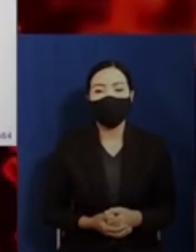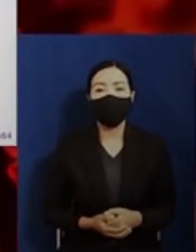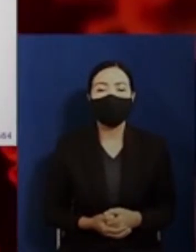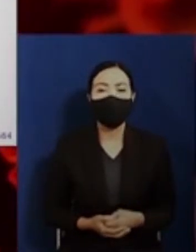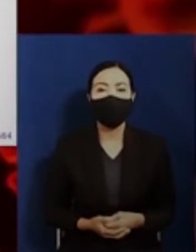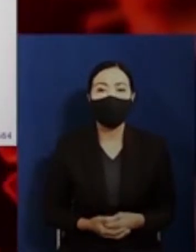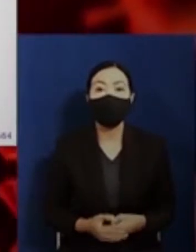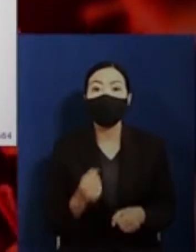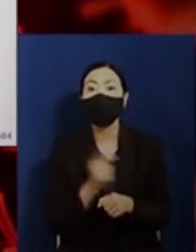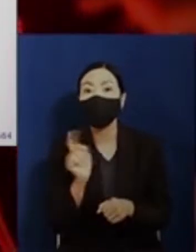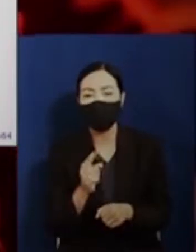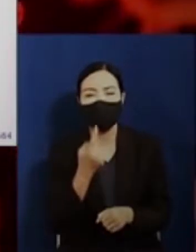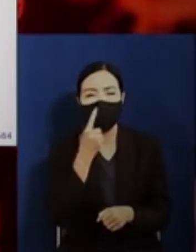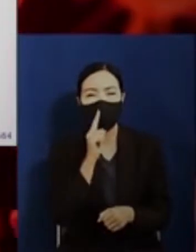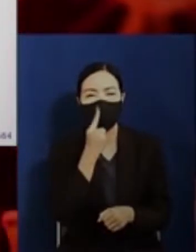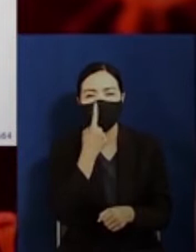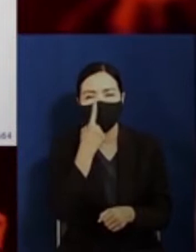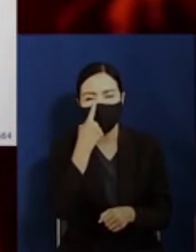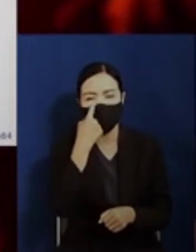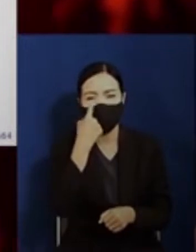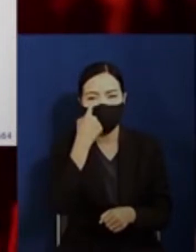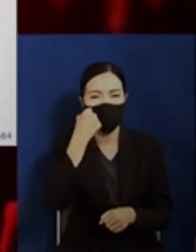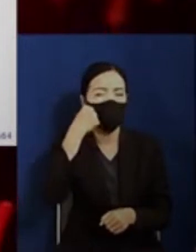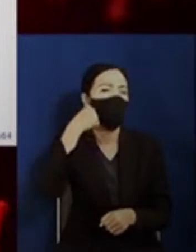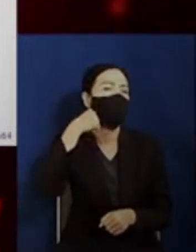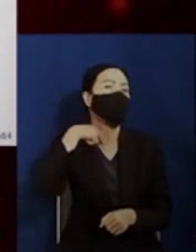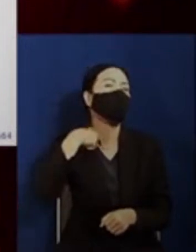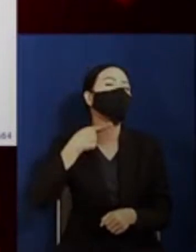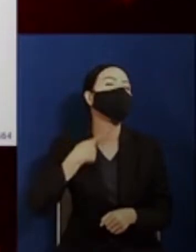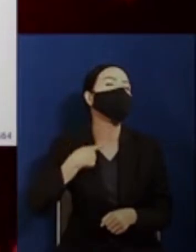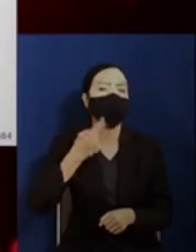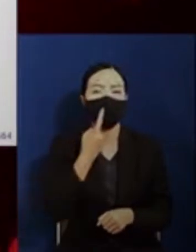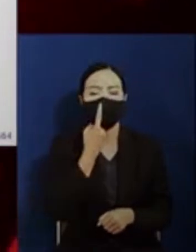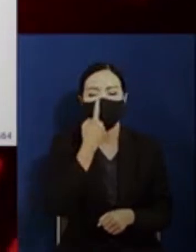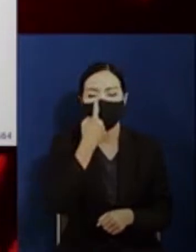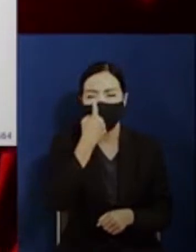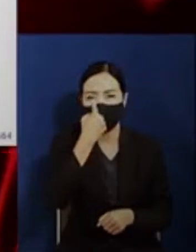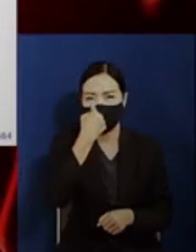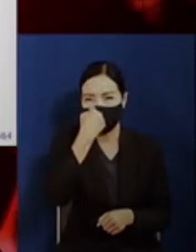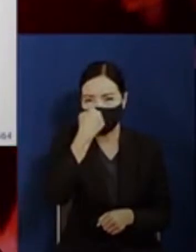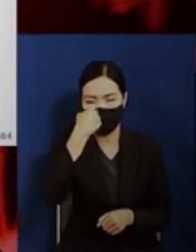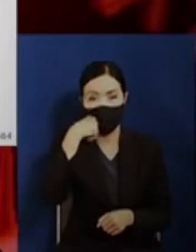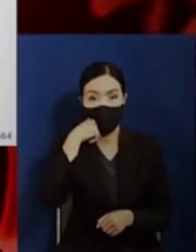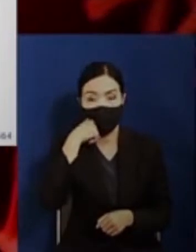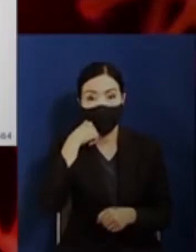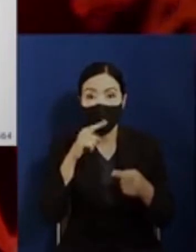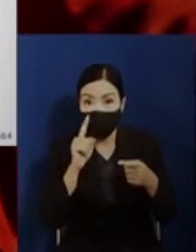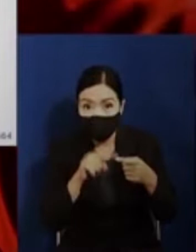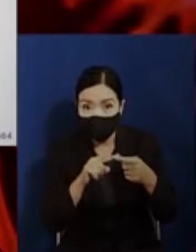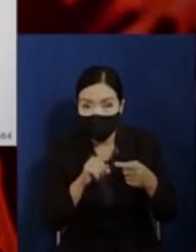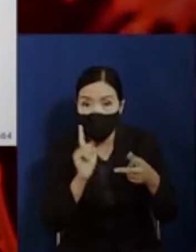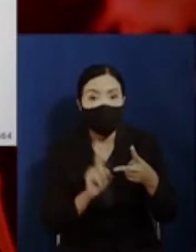ได้นะครับก็คือแย่จมูกไปจนถึงคอหอยนะครับหรือว่าเรื่องของแย่ทางช่องปากนะครับเรื่อง